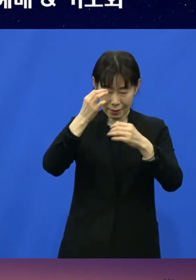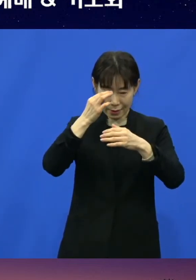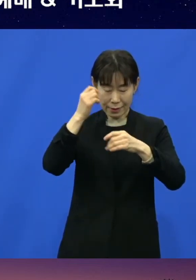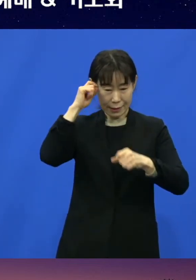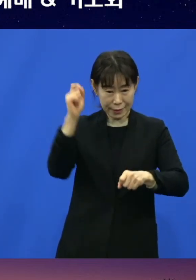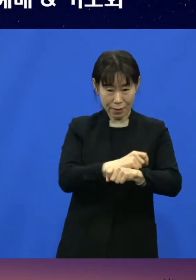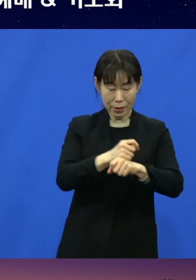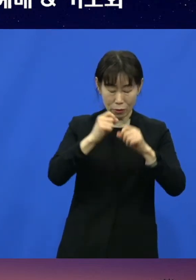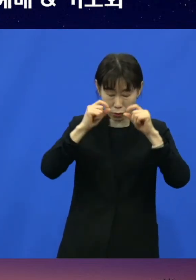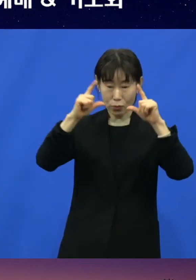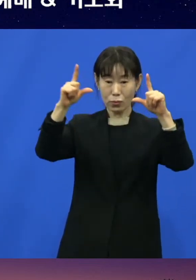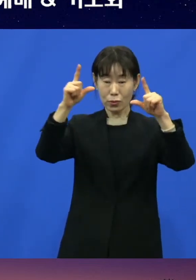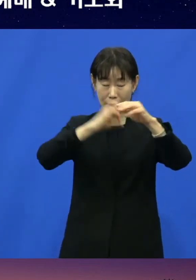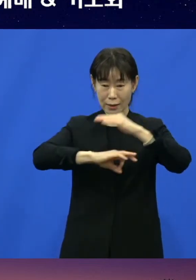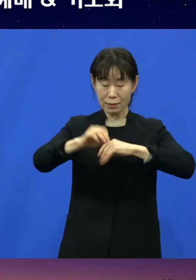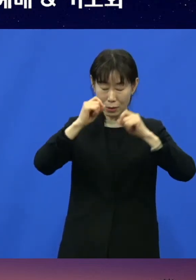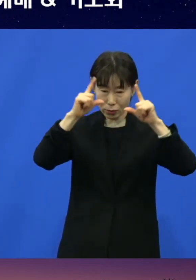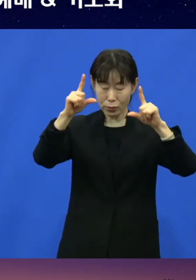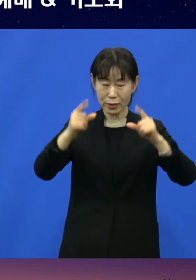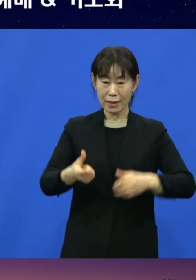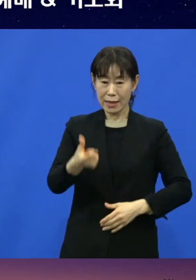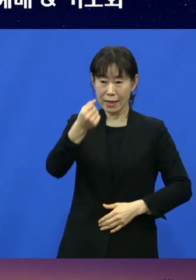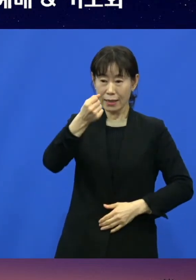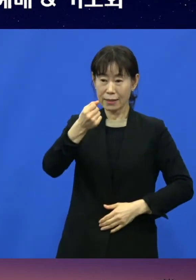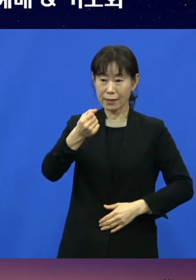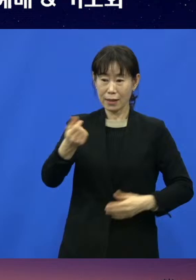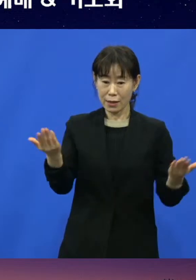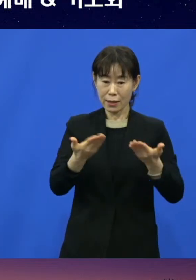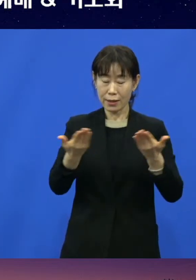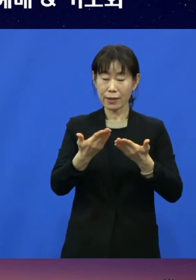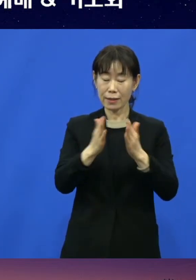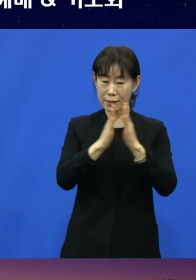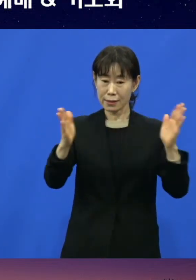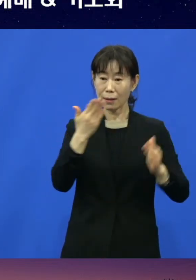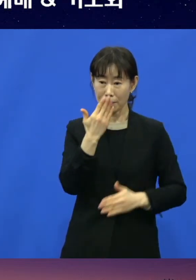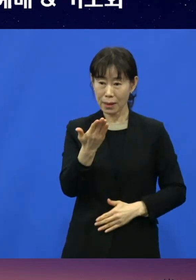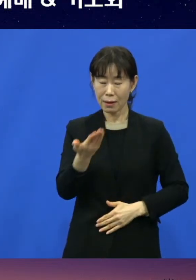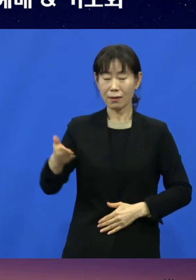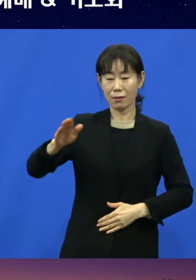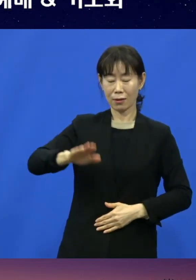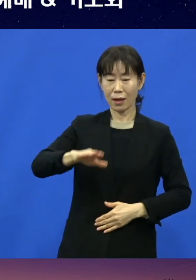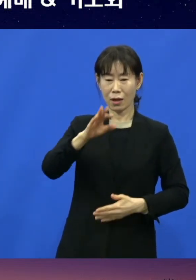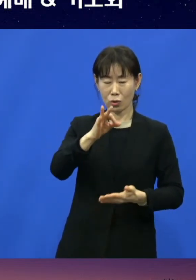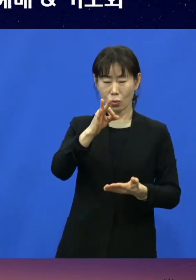좀 더 준다 하면 밤도 새우죠. 그 에너지가 나와요. 그러면 근데 여러분 그건 오래 못 가는 거예요.